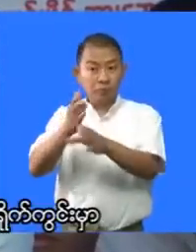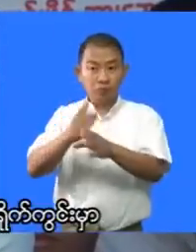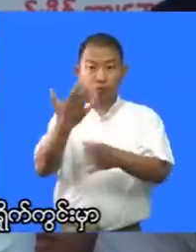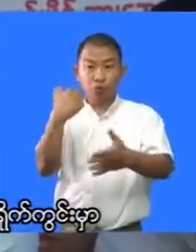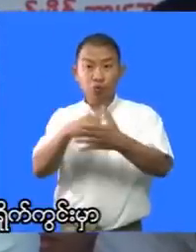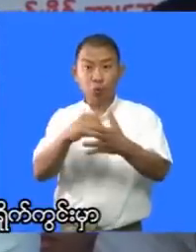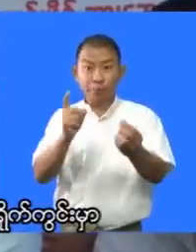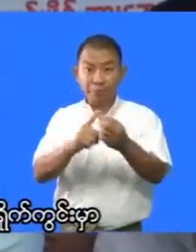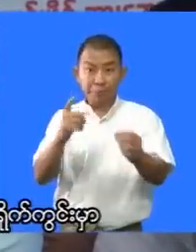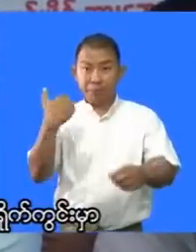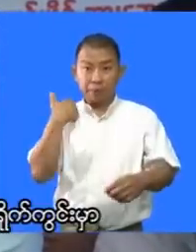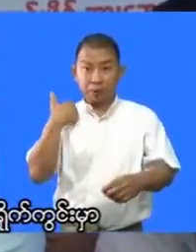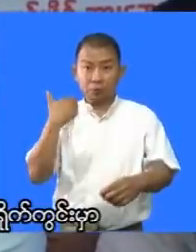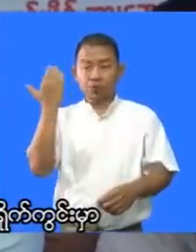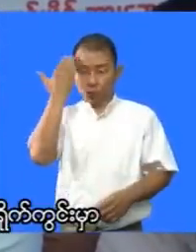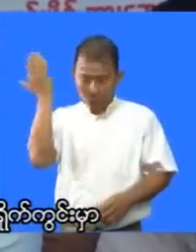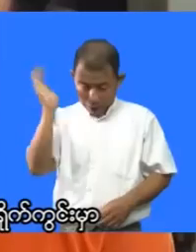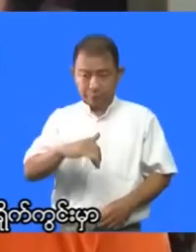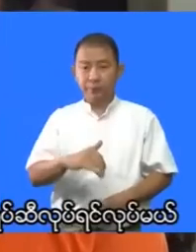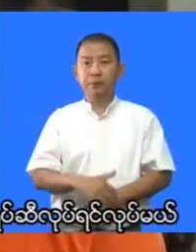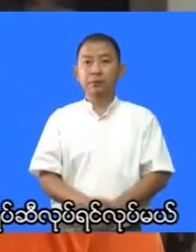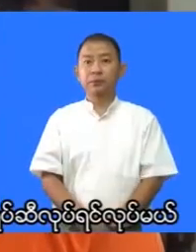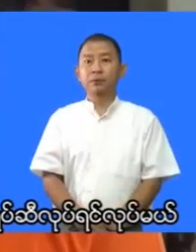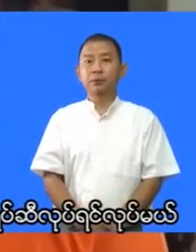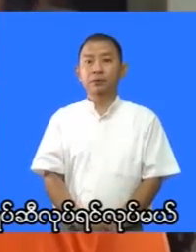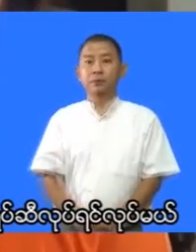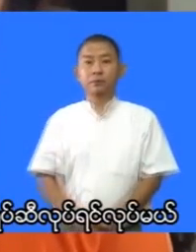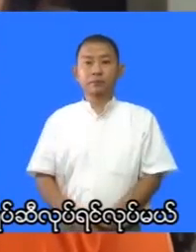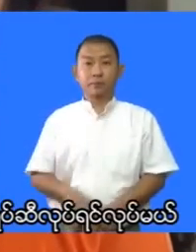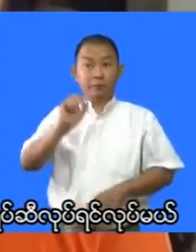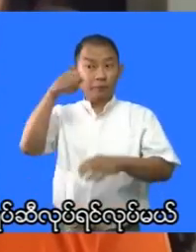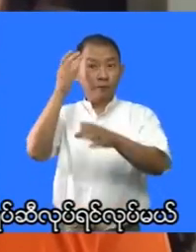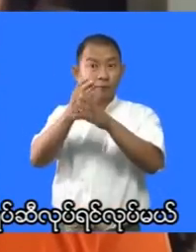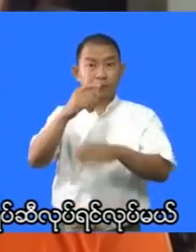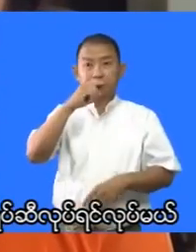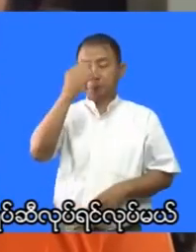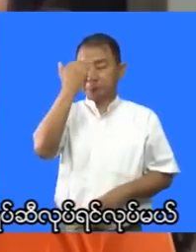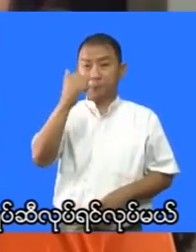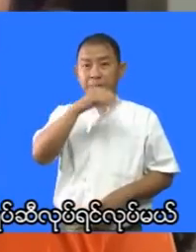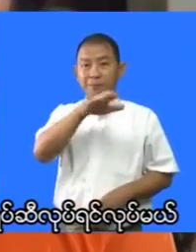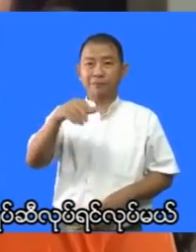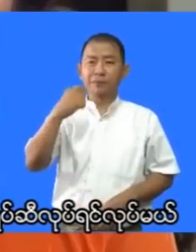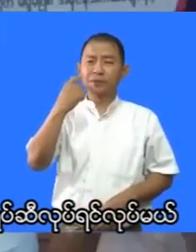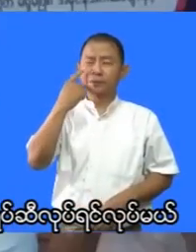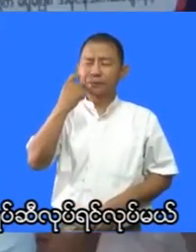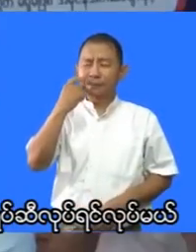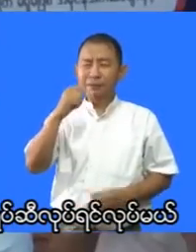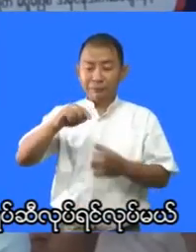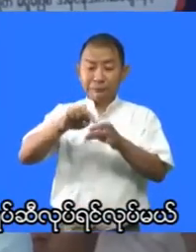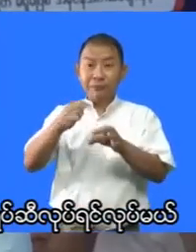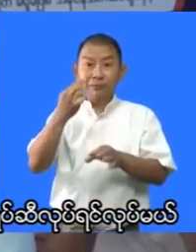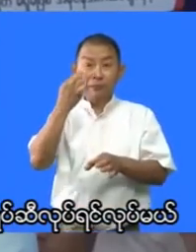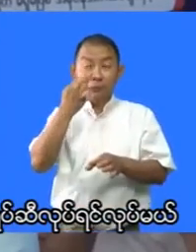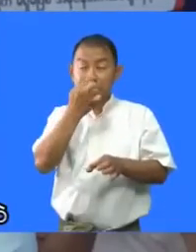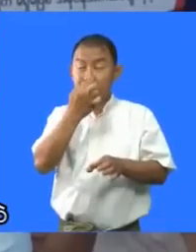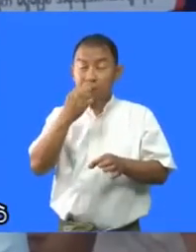တိတ်ထားမပြင်ဆင်နိုင်ဘူးဆိုရင်ကျွန်တော်တို့ဒုတိယဖြစ်တဲ့ရိုက်ကွင်းပေါ်ကျွန်တော်ဒုက္ခရောက်မှာပဲမင်းသားမင်းသမီးကလည်းချိန်နေတယ်သူတို့ရမှုကလည်းငိုးဆိုရင်ပြု